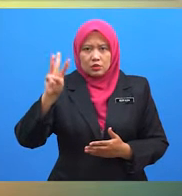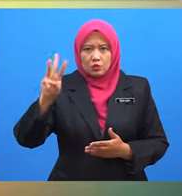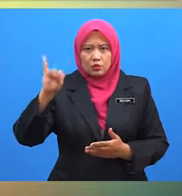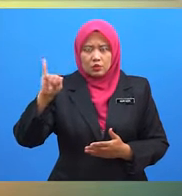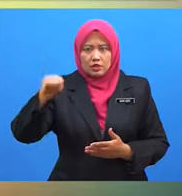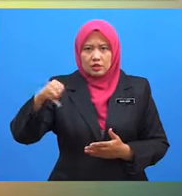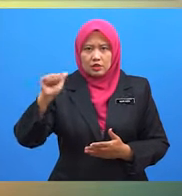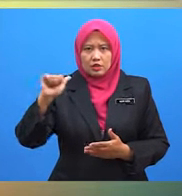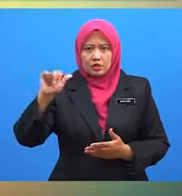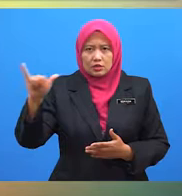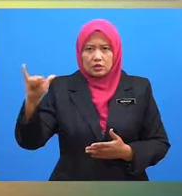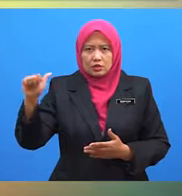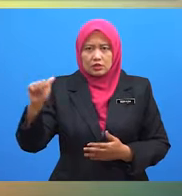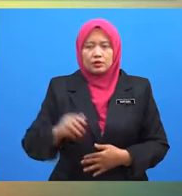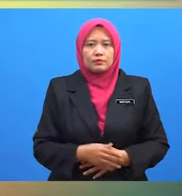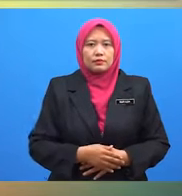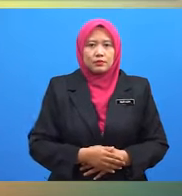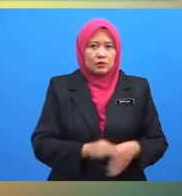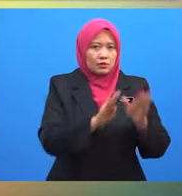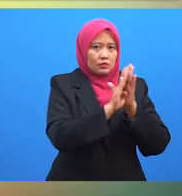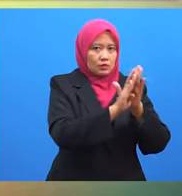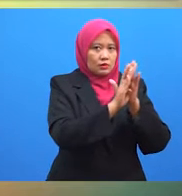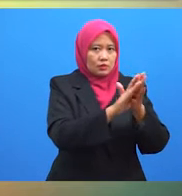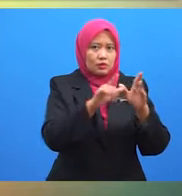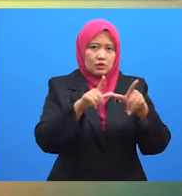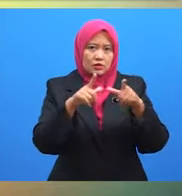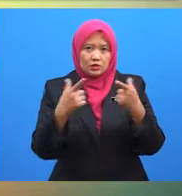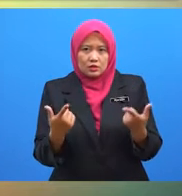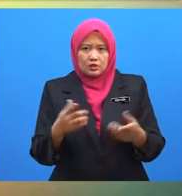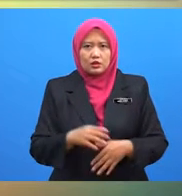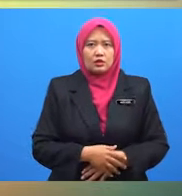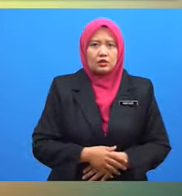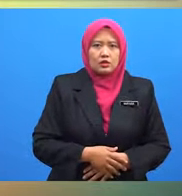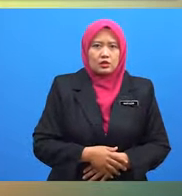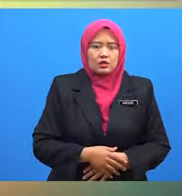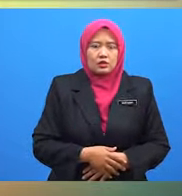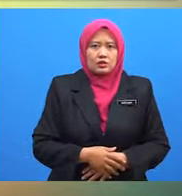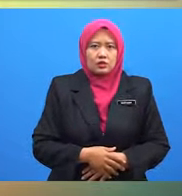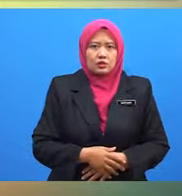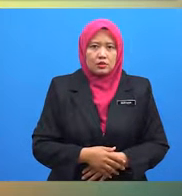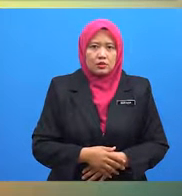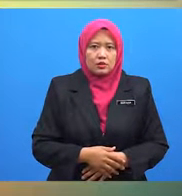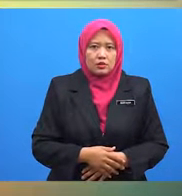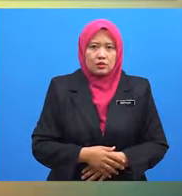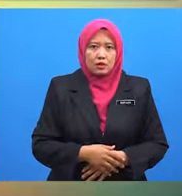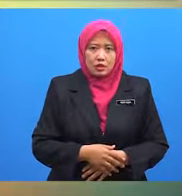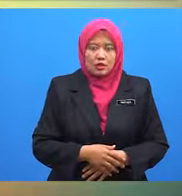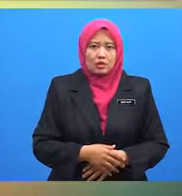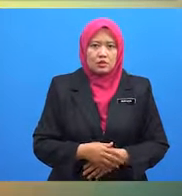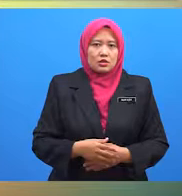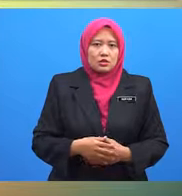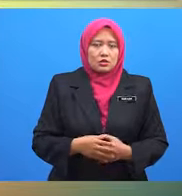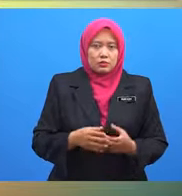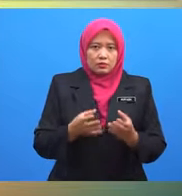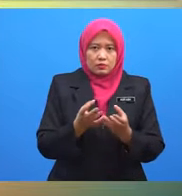bersurat di Bangka Hulu, 1000 Masihi. Patung gangsa dengan tulisan pada kaki alasnya dijumpai